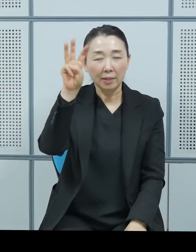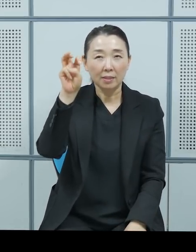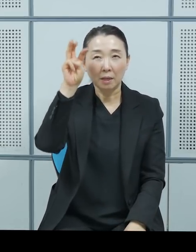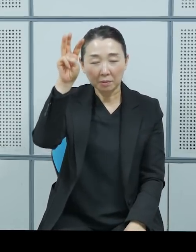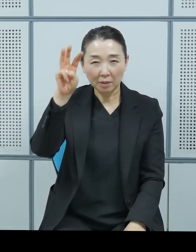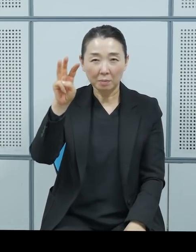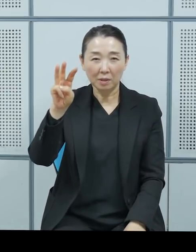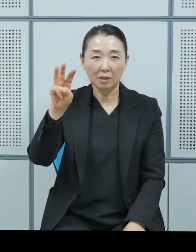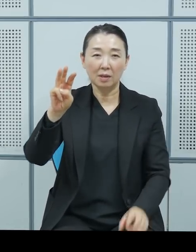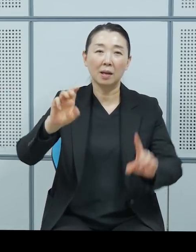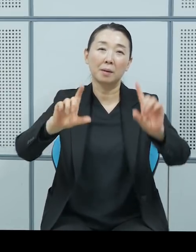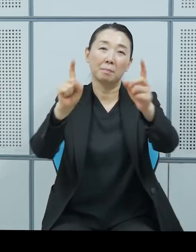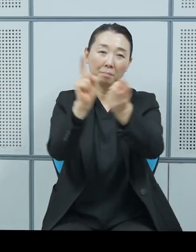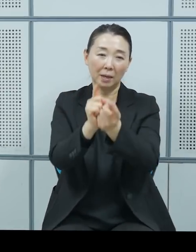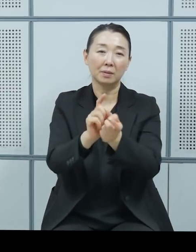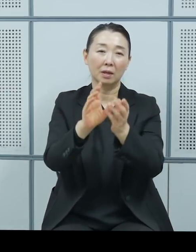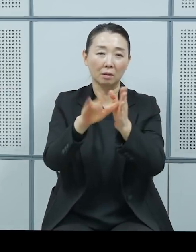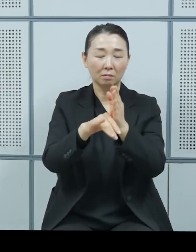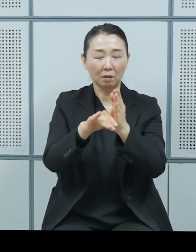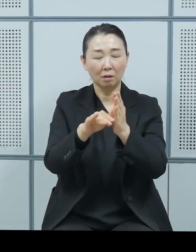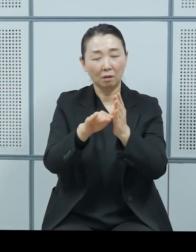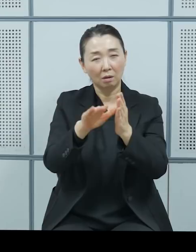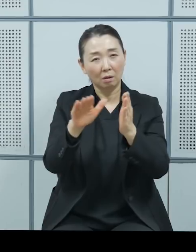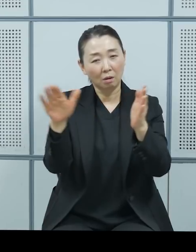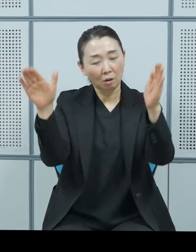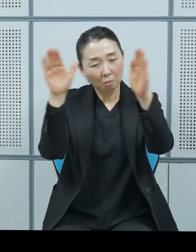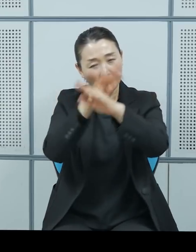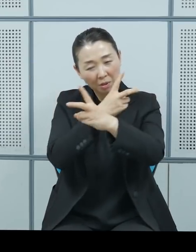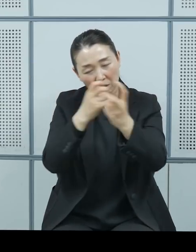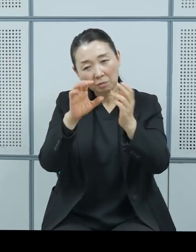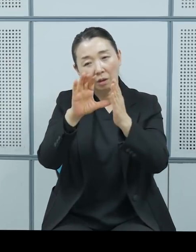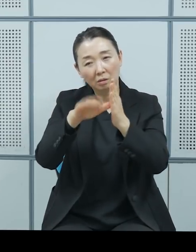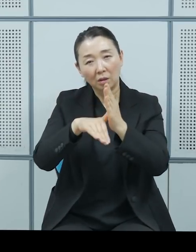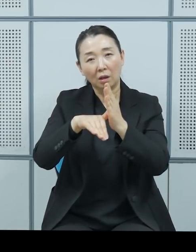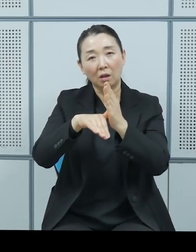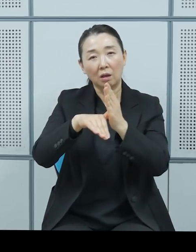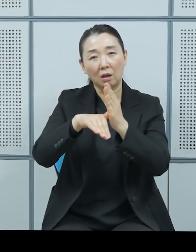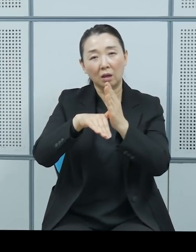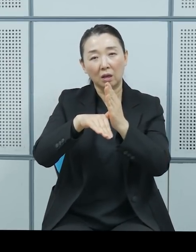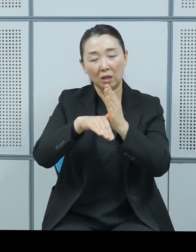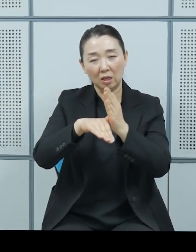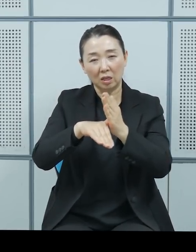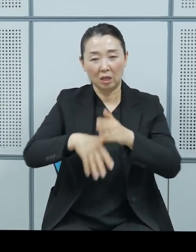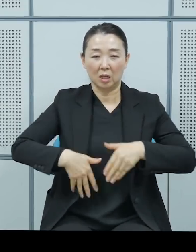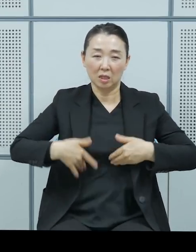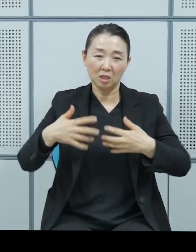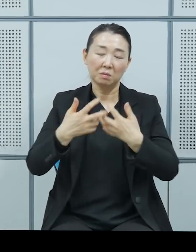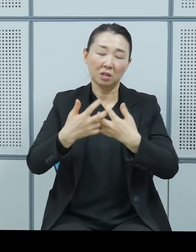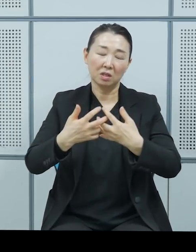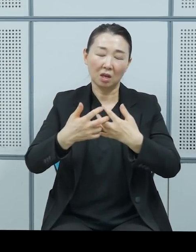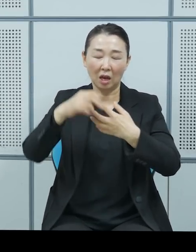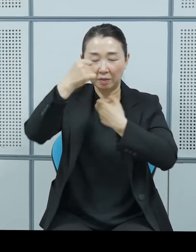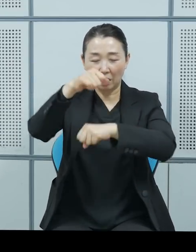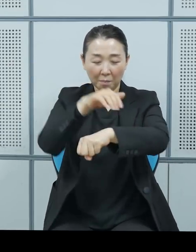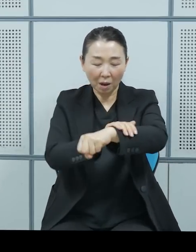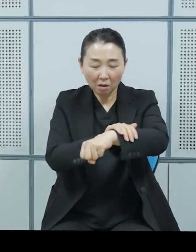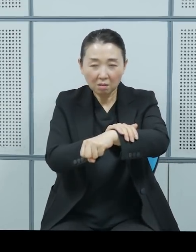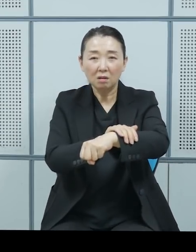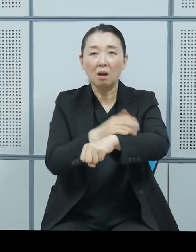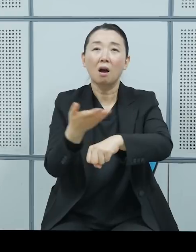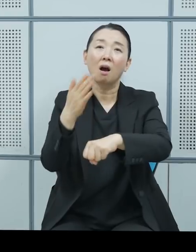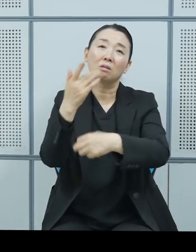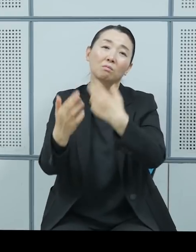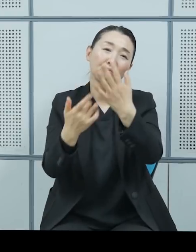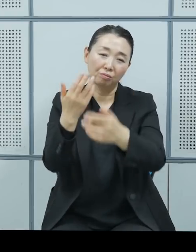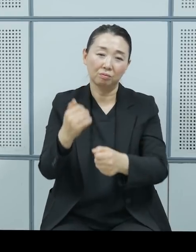33일째 되는 날 예. 저녁에 잠자면서 찜질기를 올려줬는데 예. 그게 그만 불이 나서 그러니까 찜질기 올려놓고 다